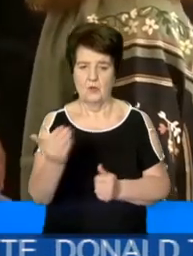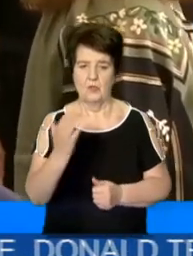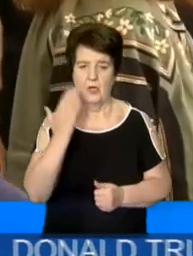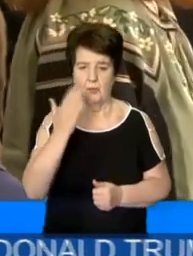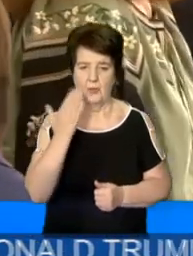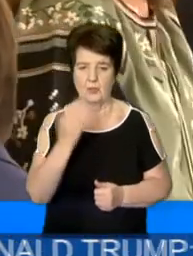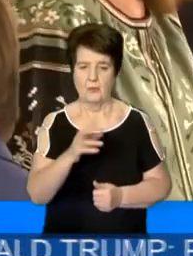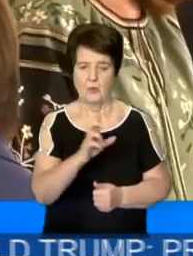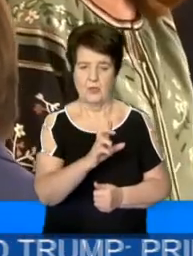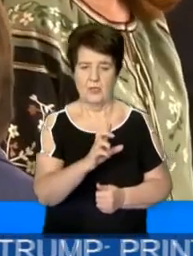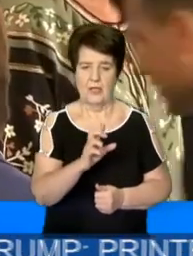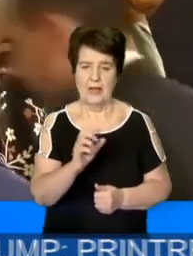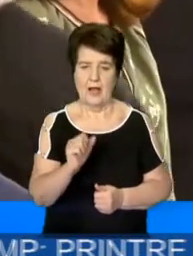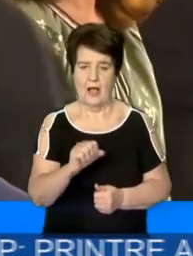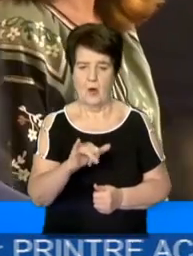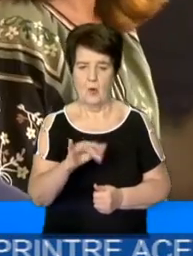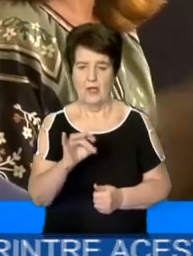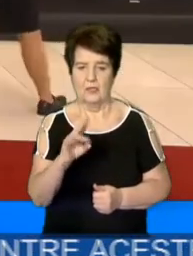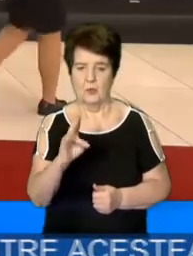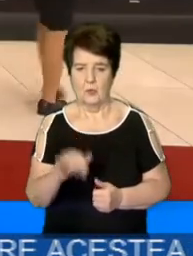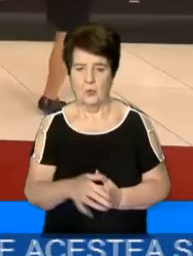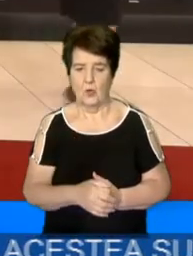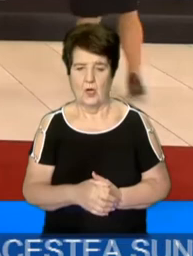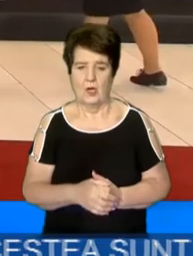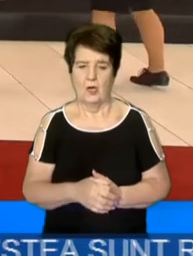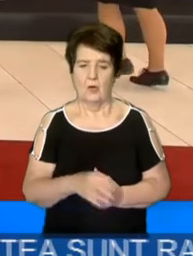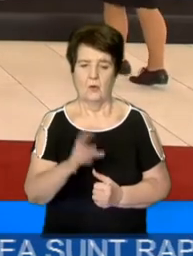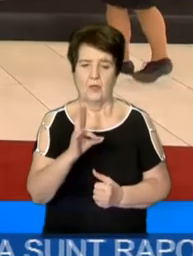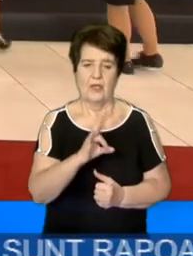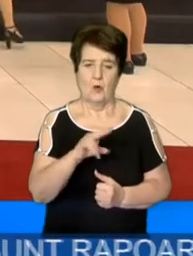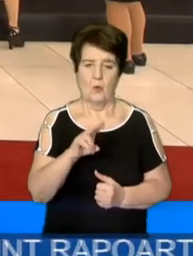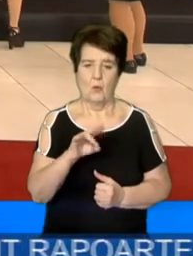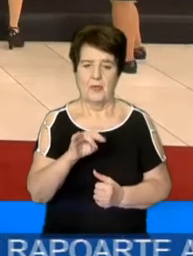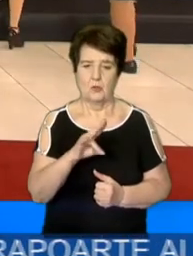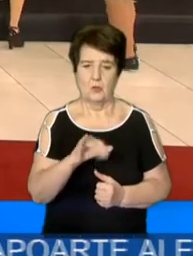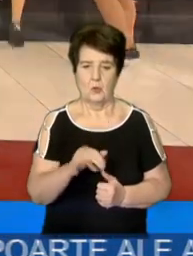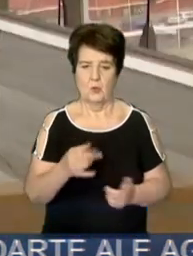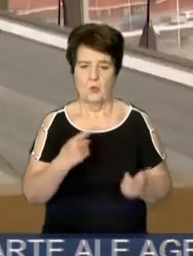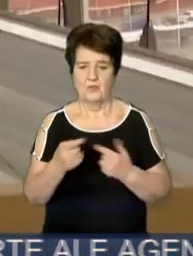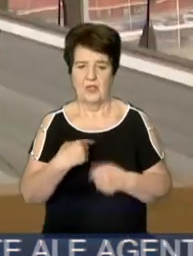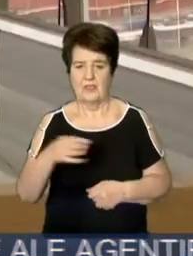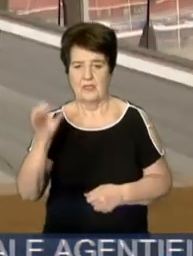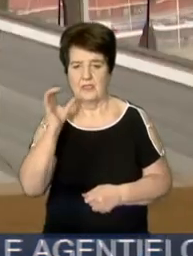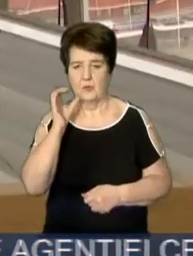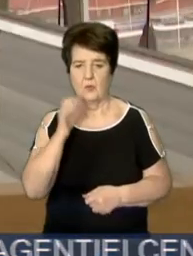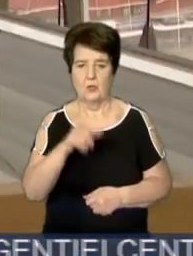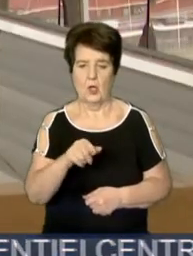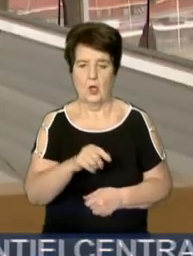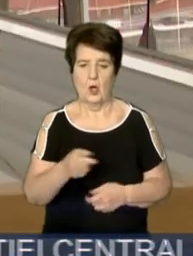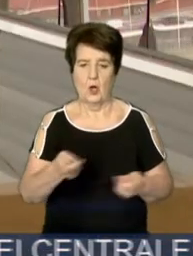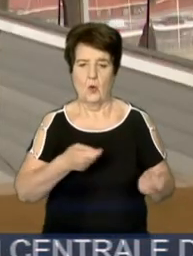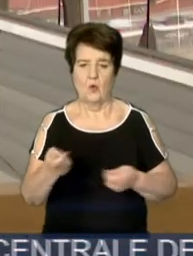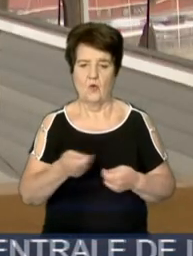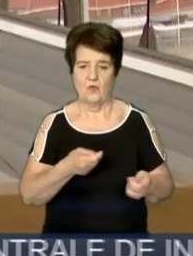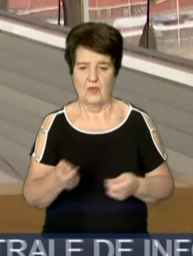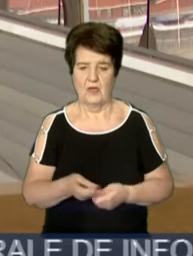București, Bogdan Aurescu. Mai devreme am discutat și noi cu Nicu Popescu. El ne-a spus că guvernul insistă în